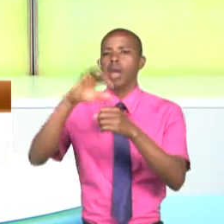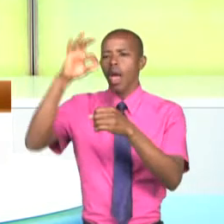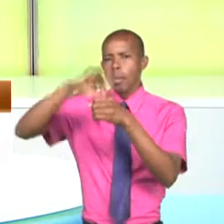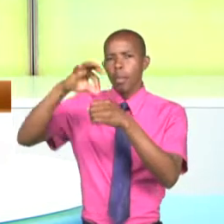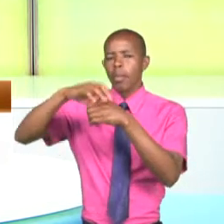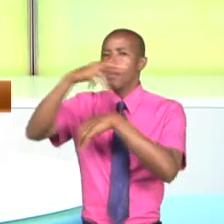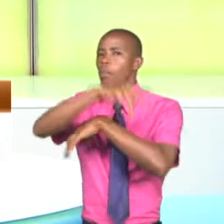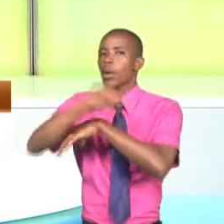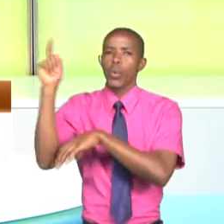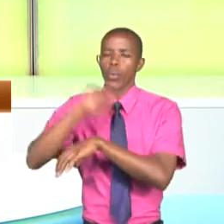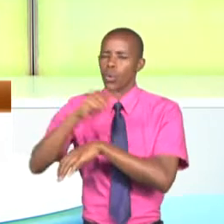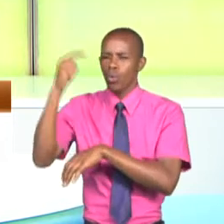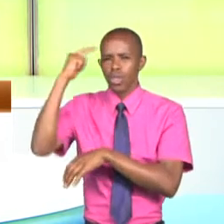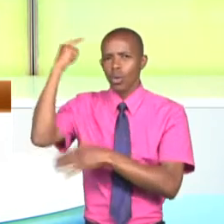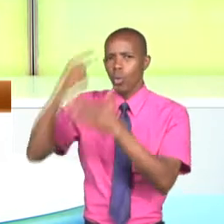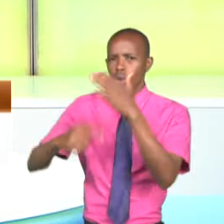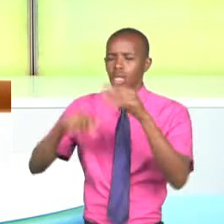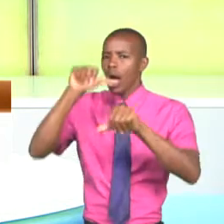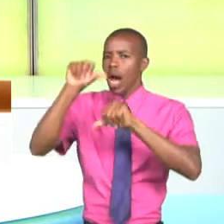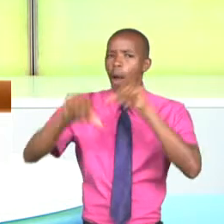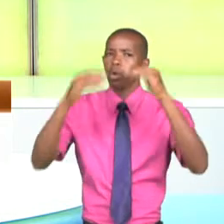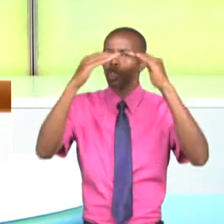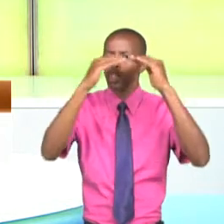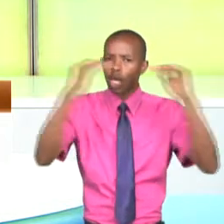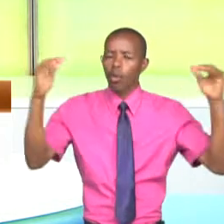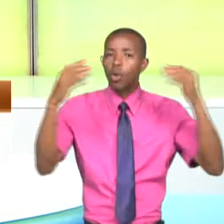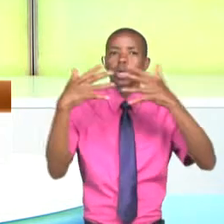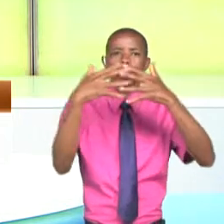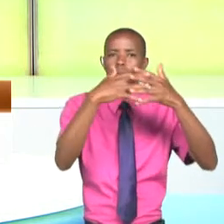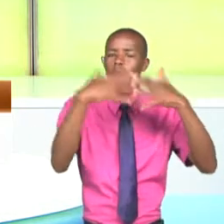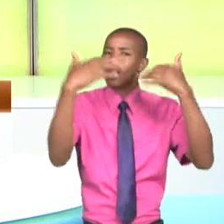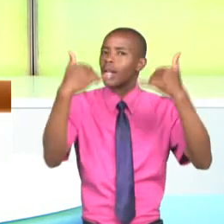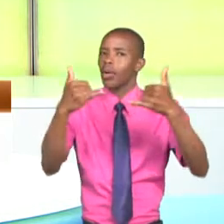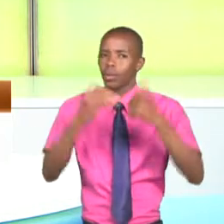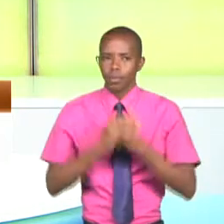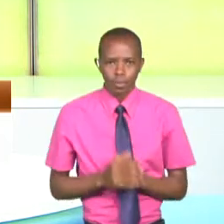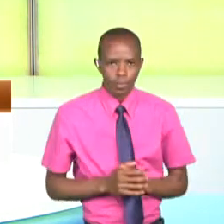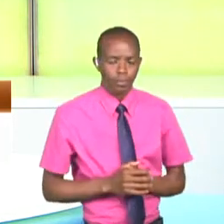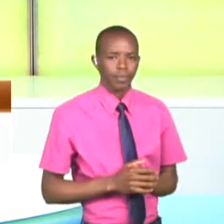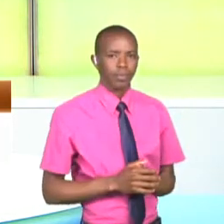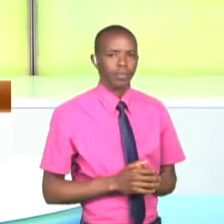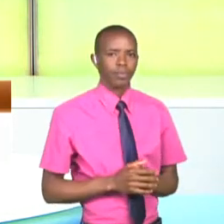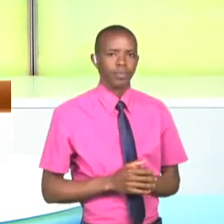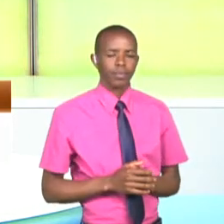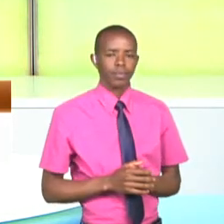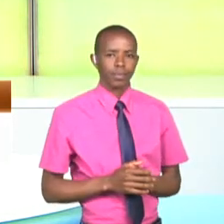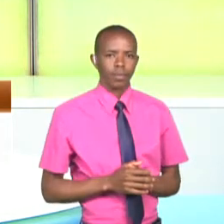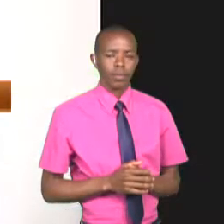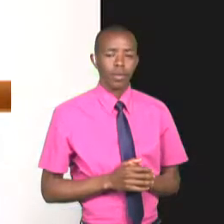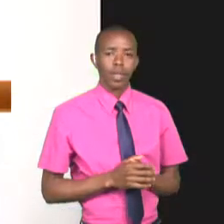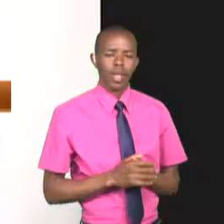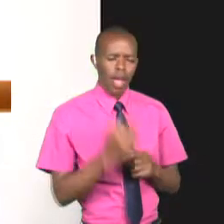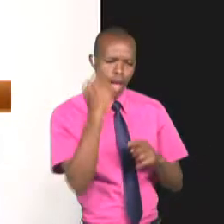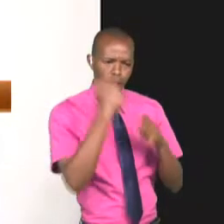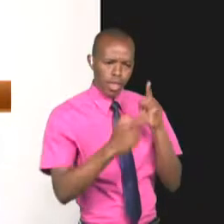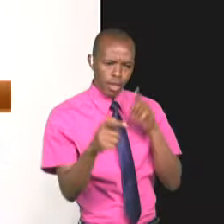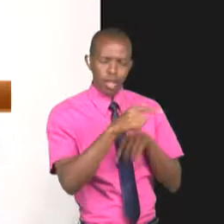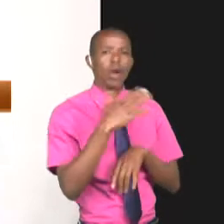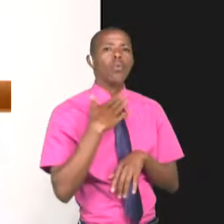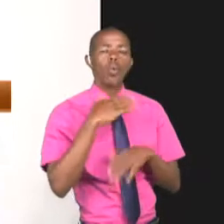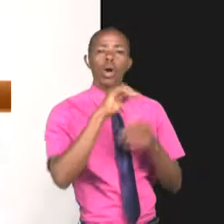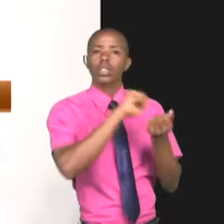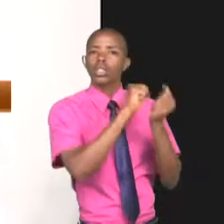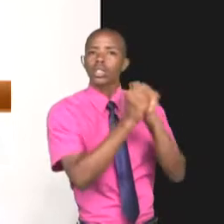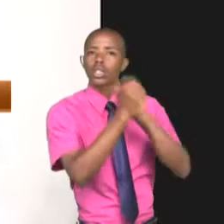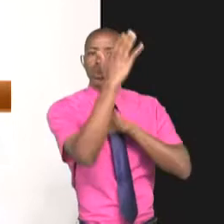kuibiwa. Utazungumziaje demokrasia Marekani kwa sasa hivi? Kwa mwaka huu tunataka kuwa na mabadiliko, kwa